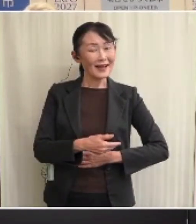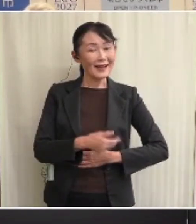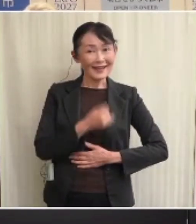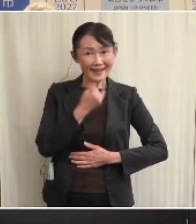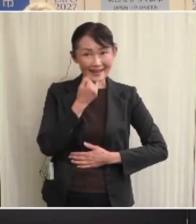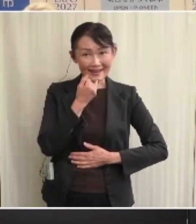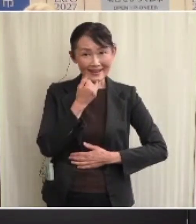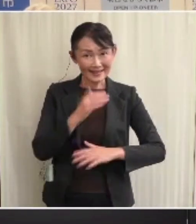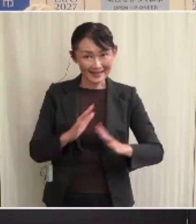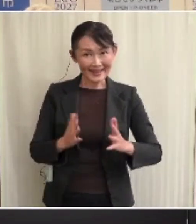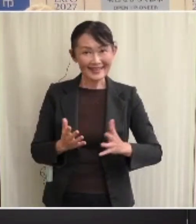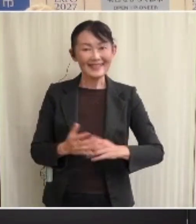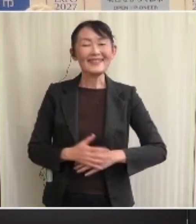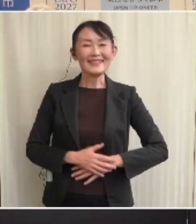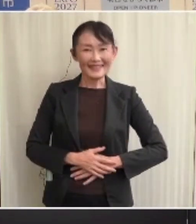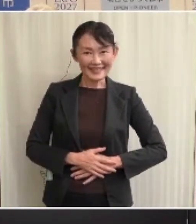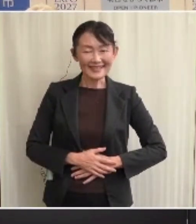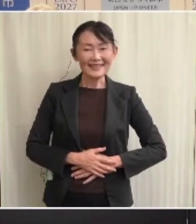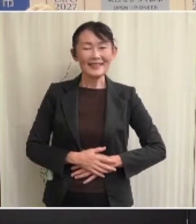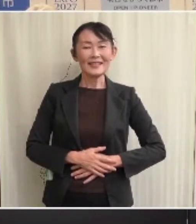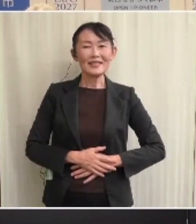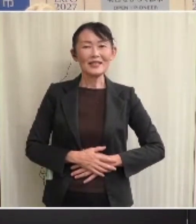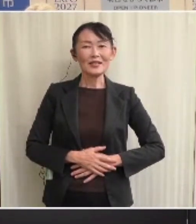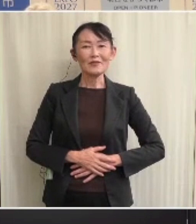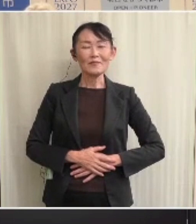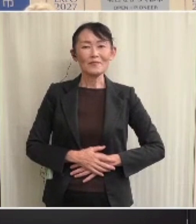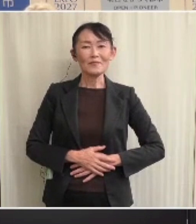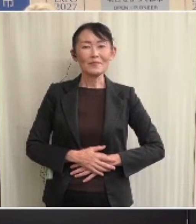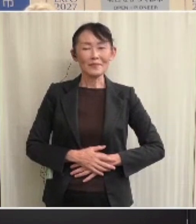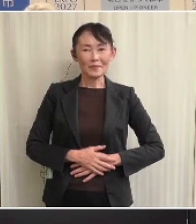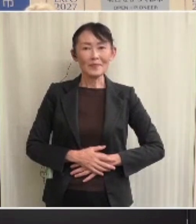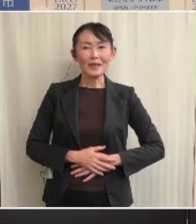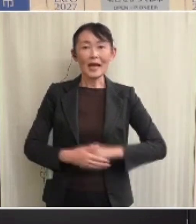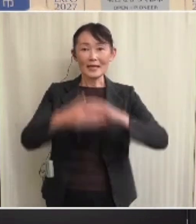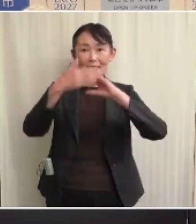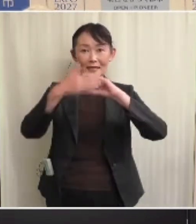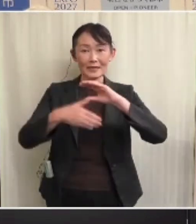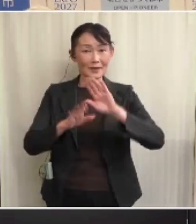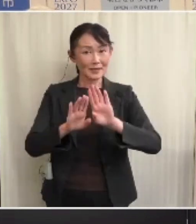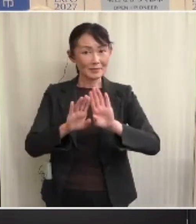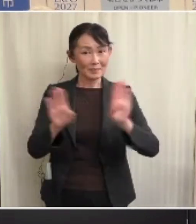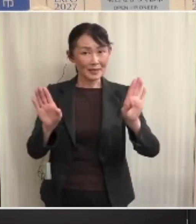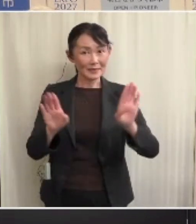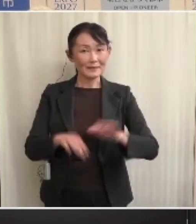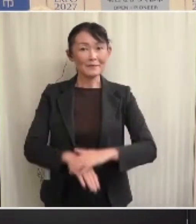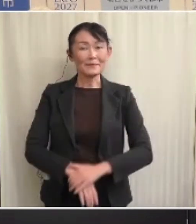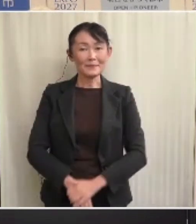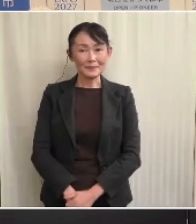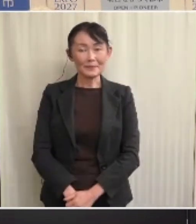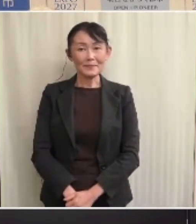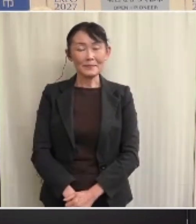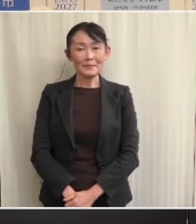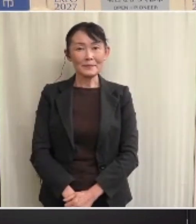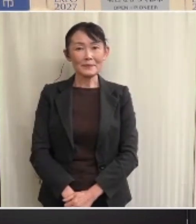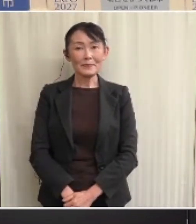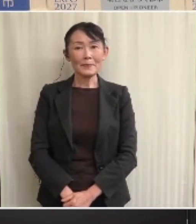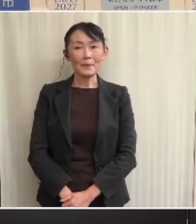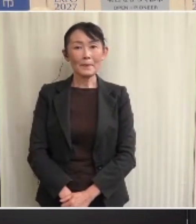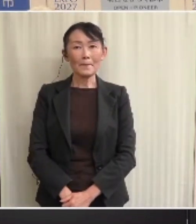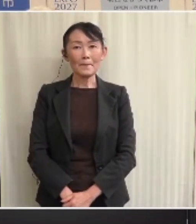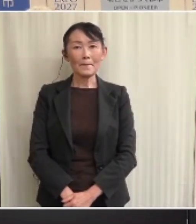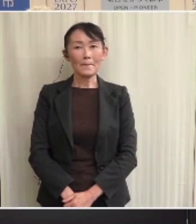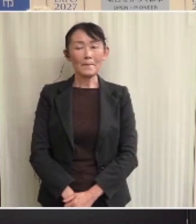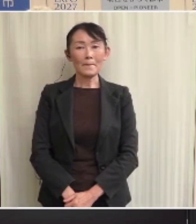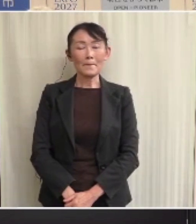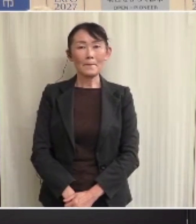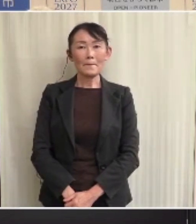よろしいでしょうか。はい、それでは一旦質疑終了しまして、このままフォトセッションに移ります。今日はですね、ゲストで初代の